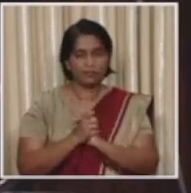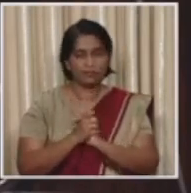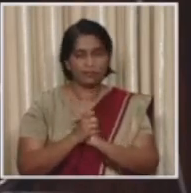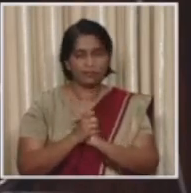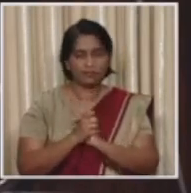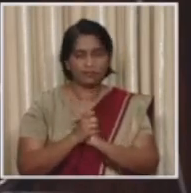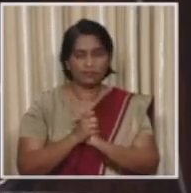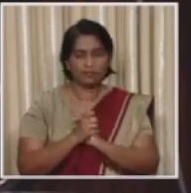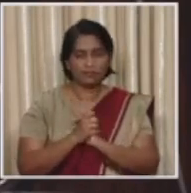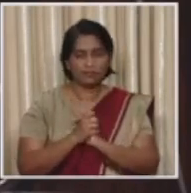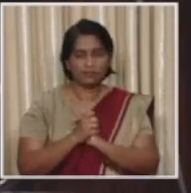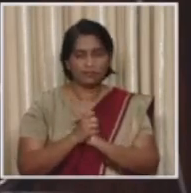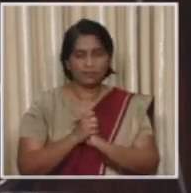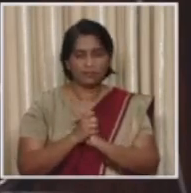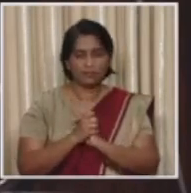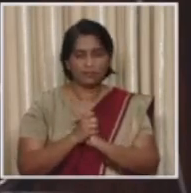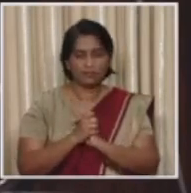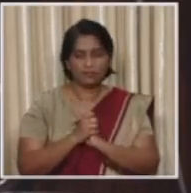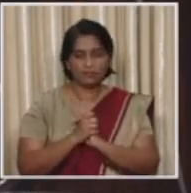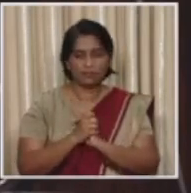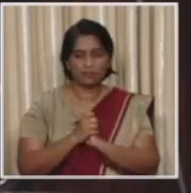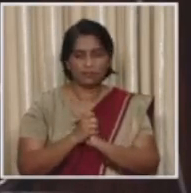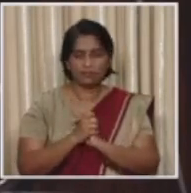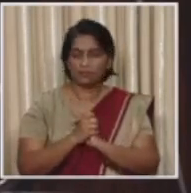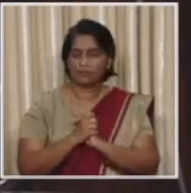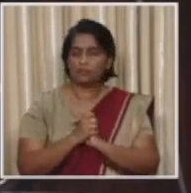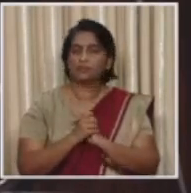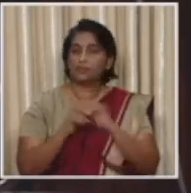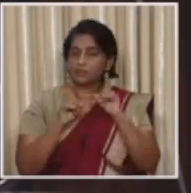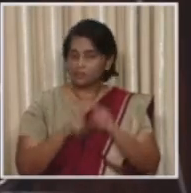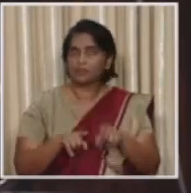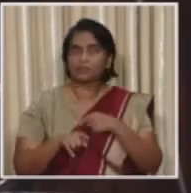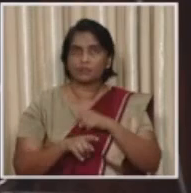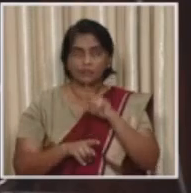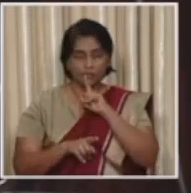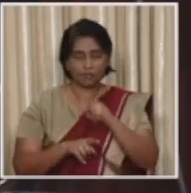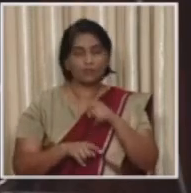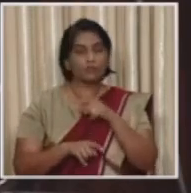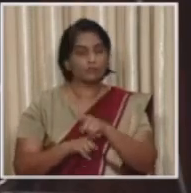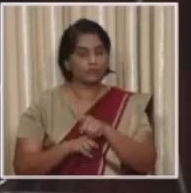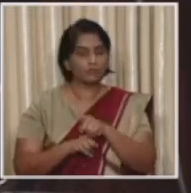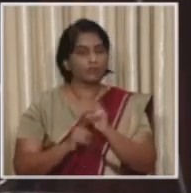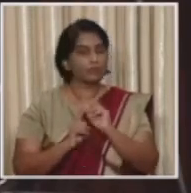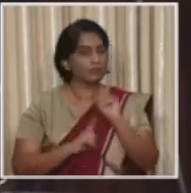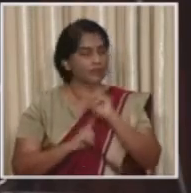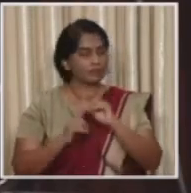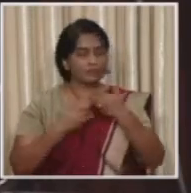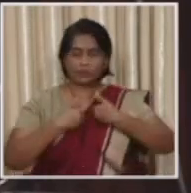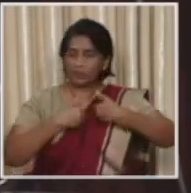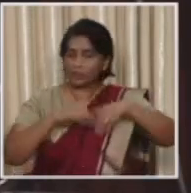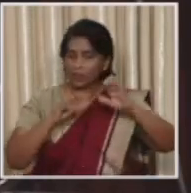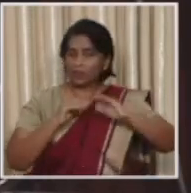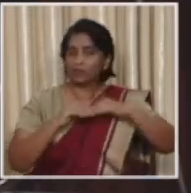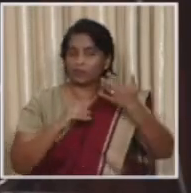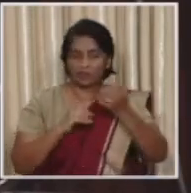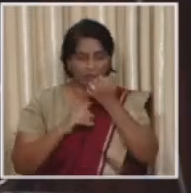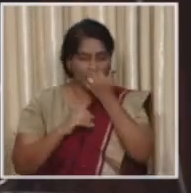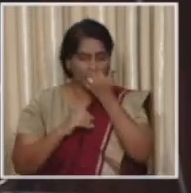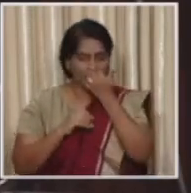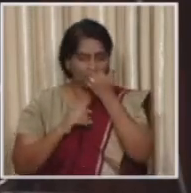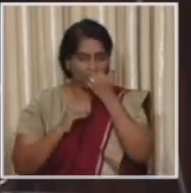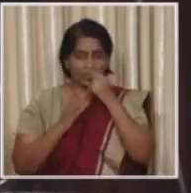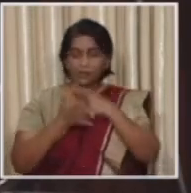අවසන්නේ හින්දා දැන් ආදී වශයෙන් මෙහි දැක්වෙනවා. ඒක පාර්ලිමේන්තු විසුරා හැරීමෙන් පස්සේ ඡන්දයට